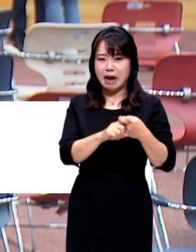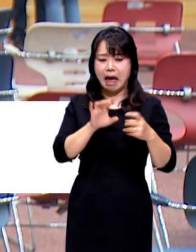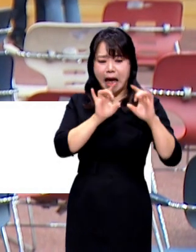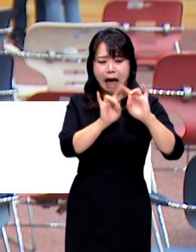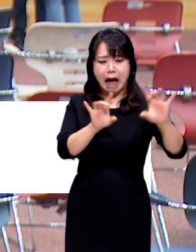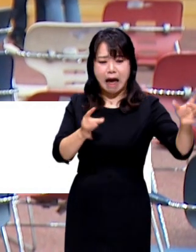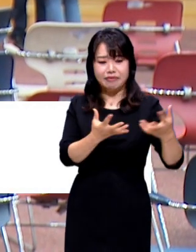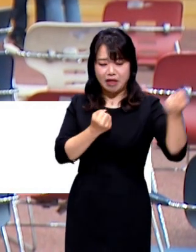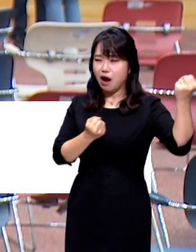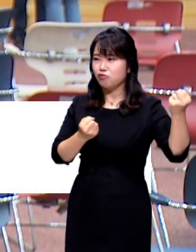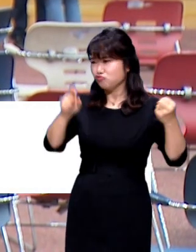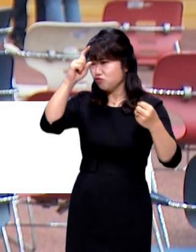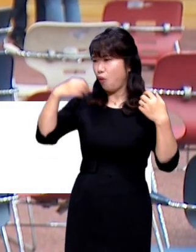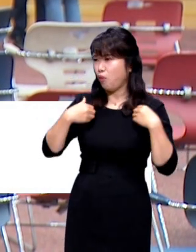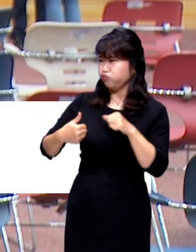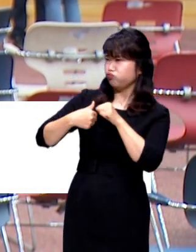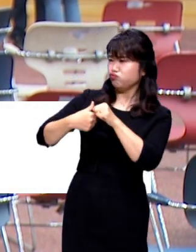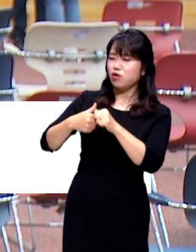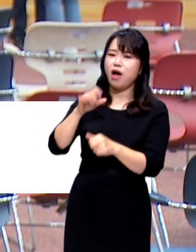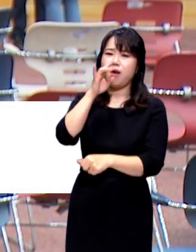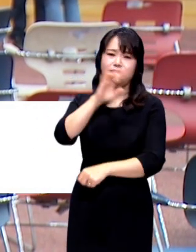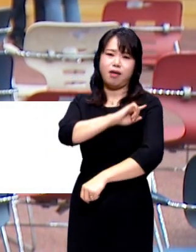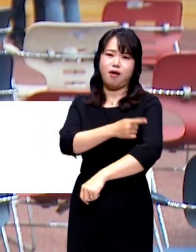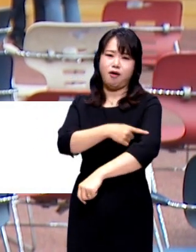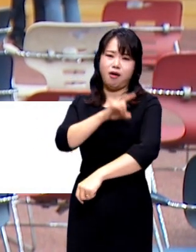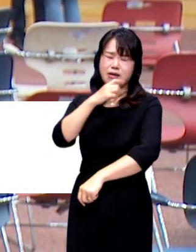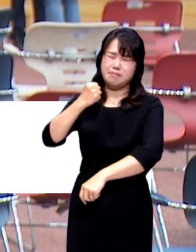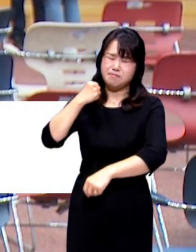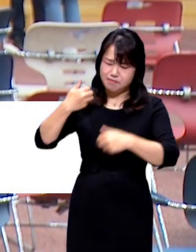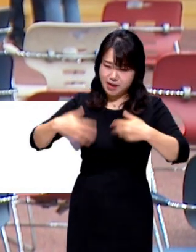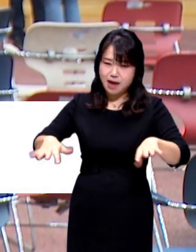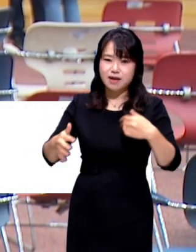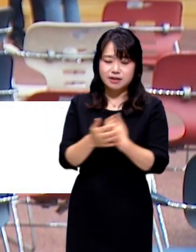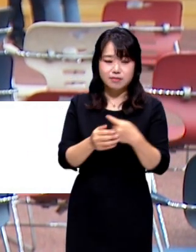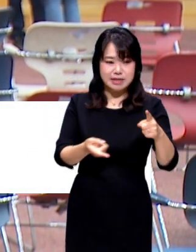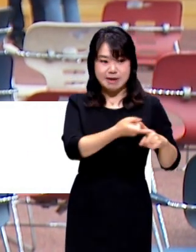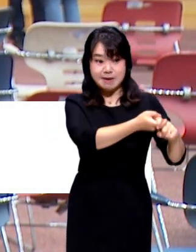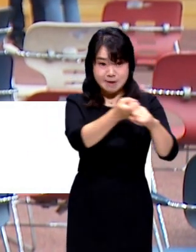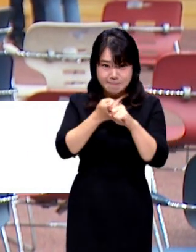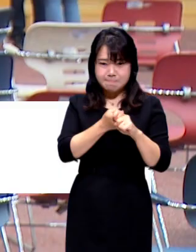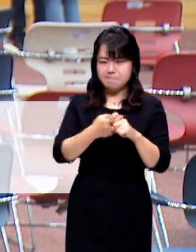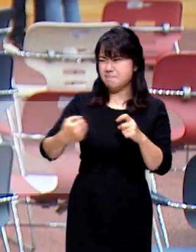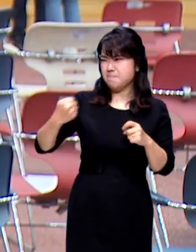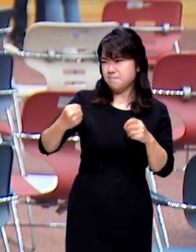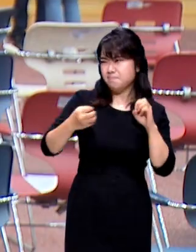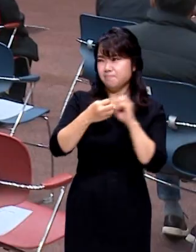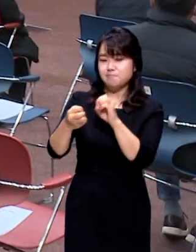아파트 아파트로서는 그 주체로서 참여하겠다는 게 의사에 전달이 되지 않지 않습니까?